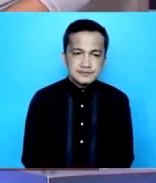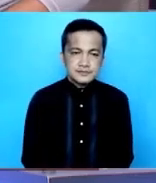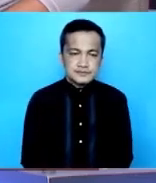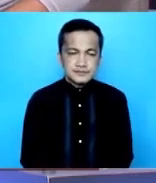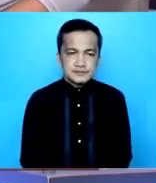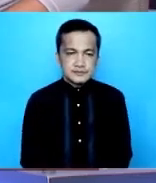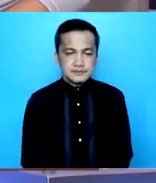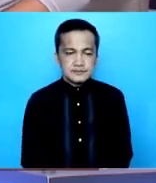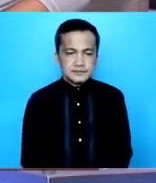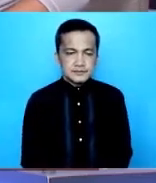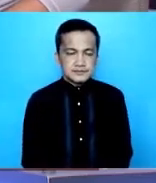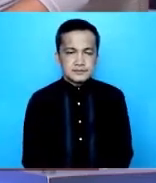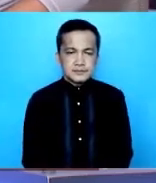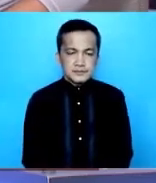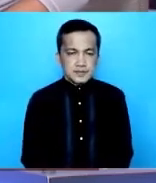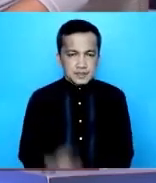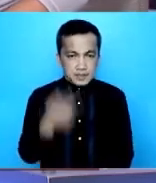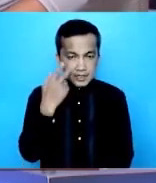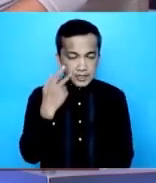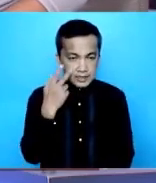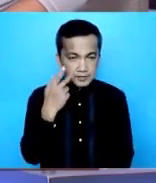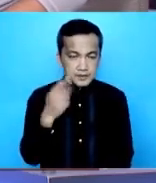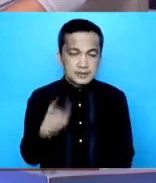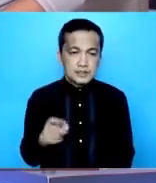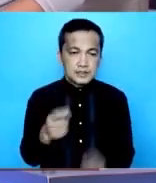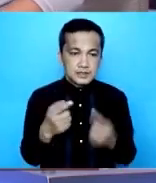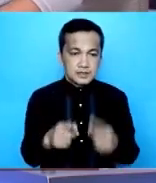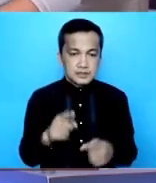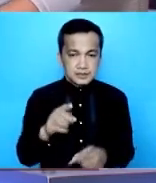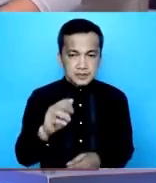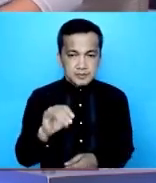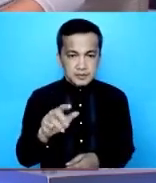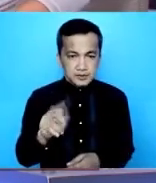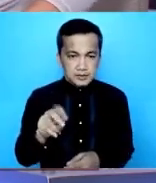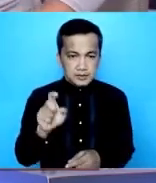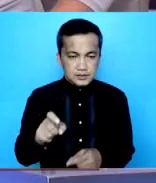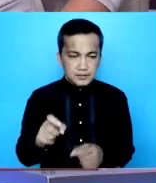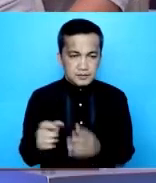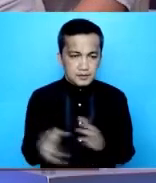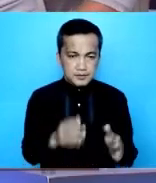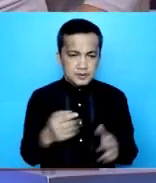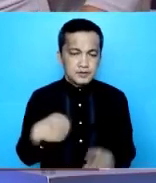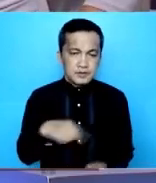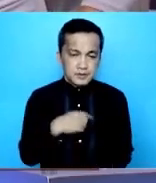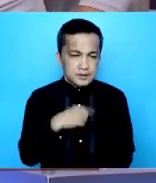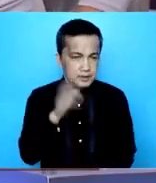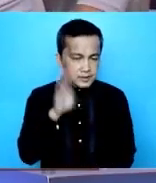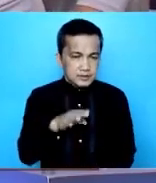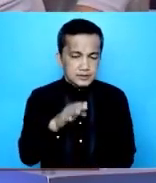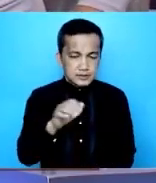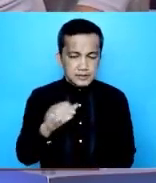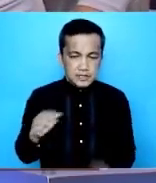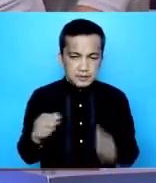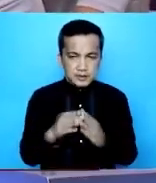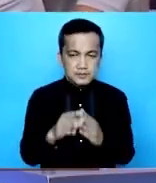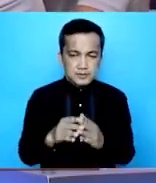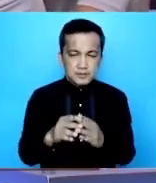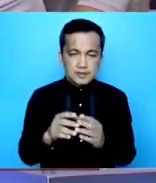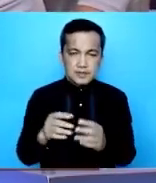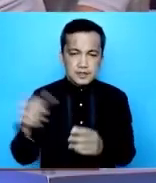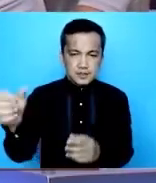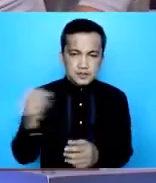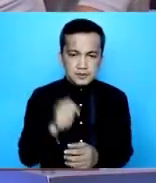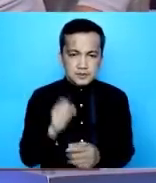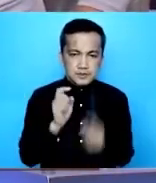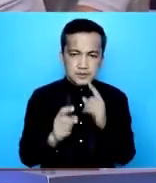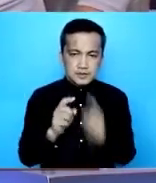Alamin naman natin ang mga aktibidad ng Bulkang Mayo na dapat pang paghandaan ng mga kapatid natin sa Albay. Makakapanayam natin si Paul Alanis,